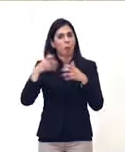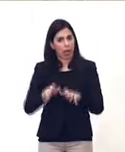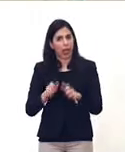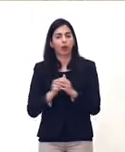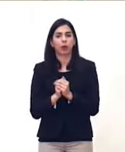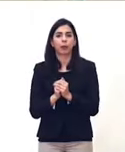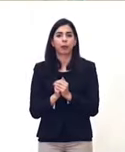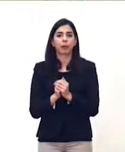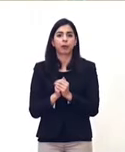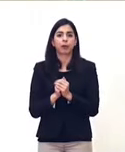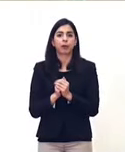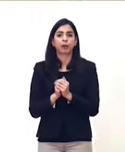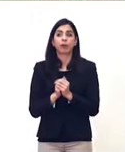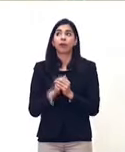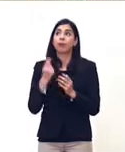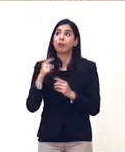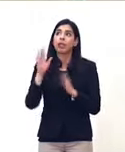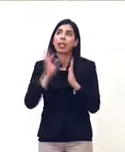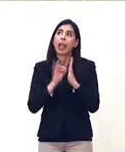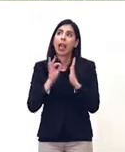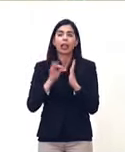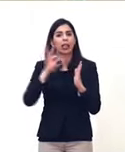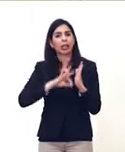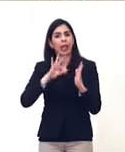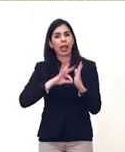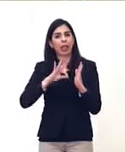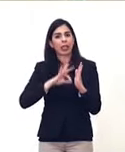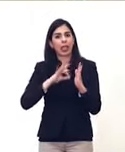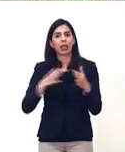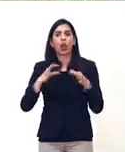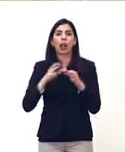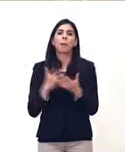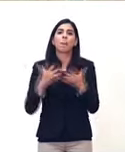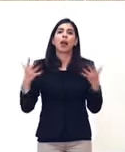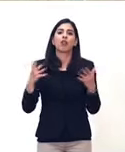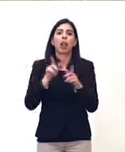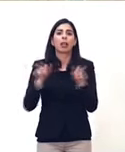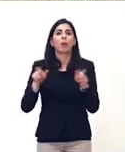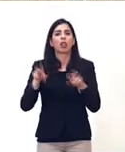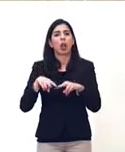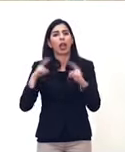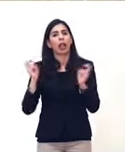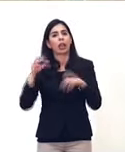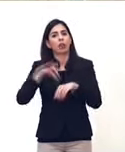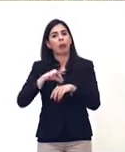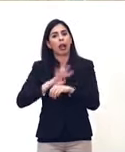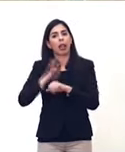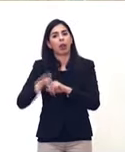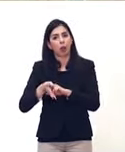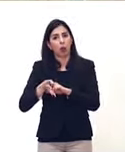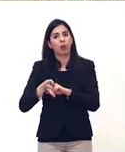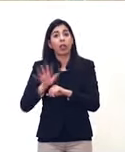interessanti sono questi dati sull'età mediana alla diagnosi che è in lieve diminuzione nell'ultima settimana